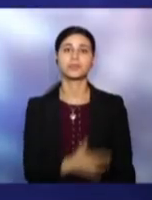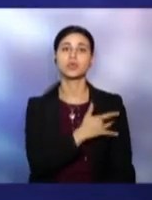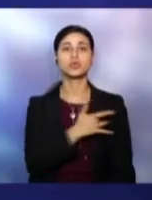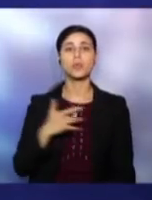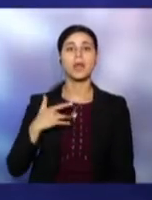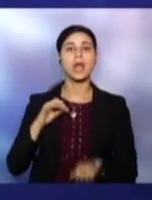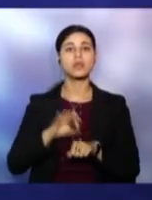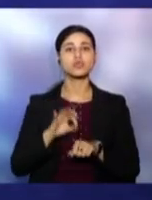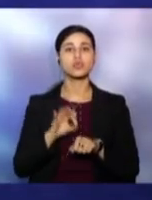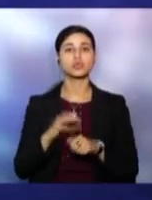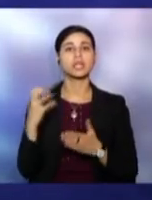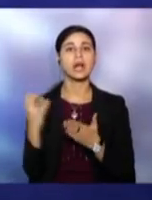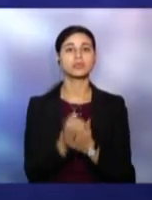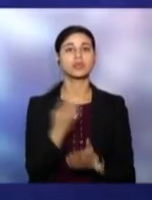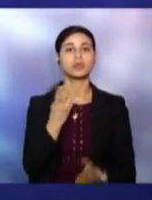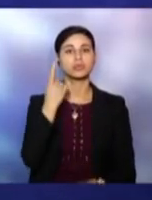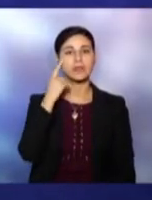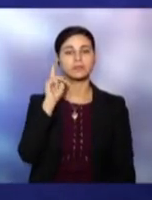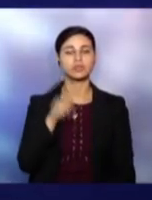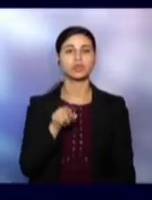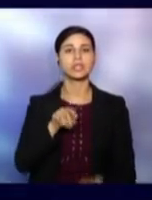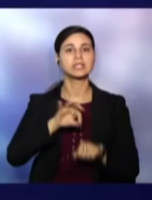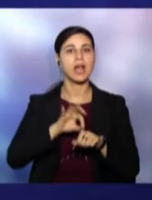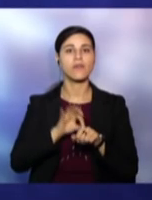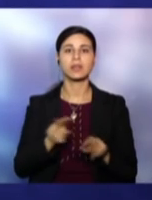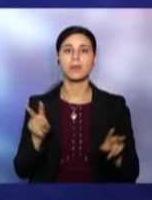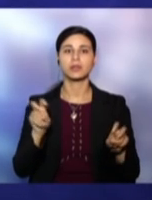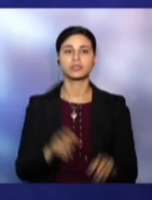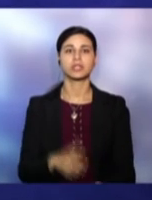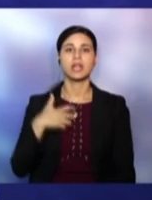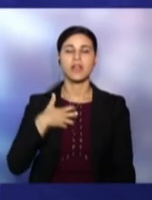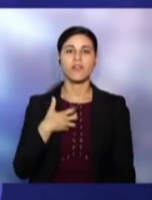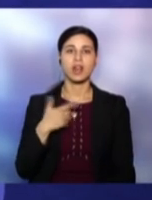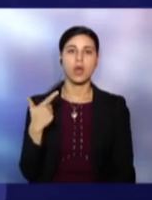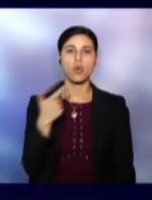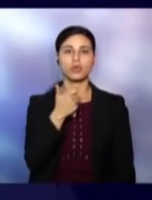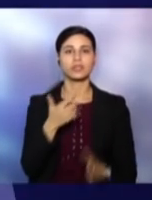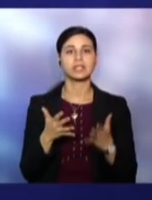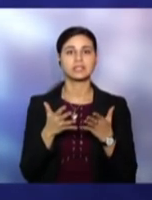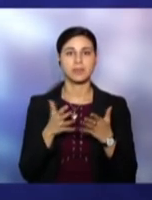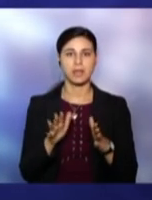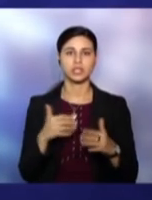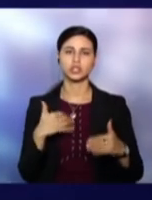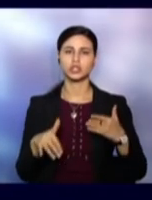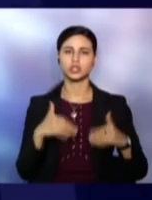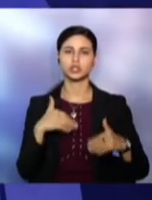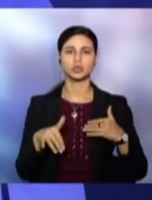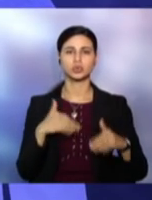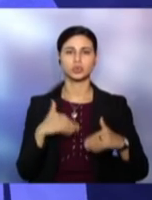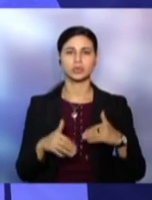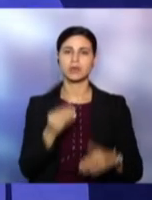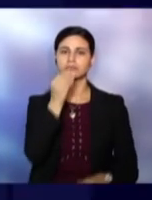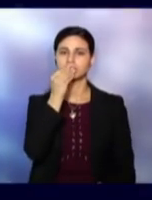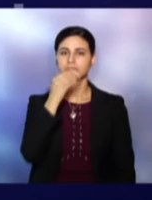ტუბერკულოზის აღმოსაჩენად უნდა ვიცოდეთ დაავადების შემდეგი ნიშნები: ხველა ორ კვირაზე მეტხანს, სისუსტე,